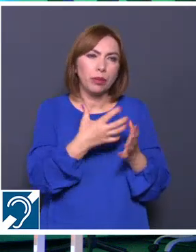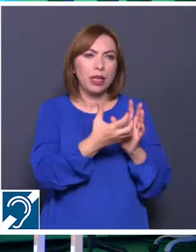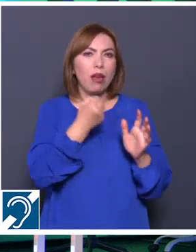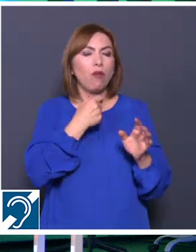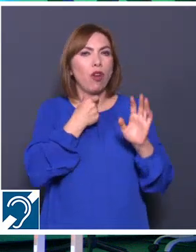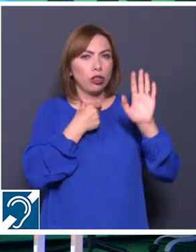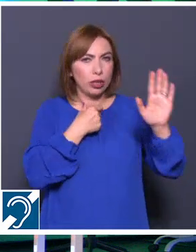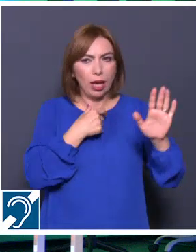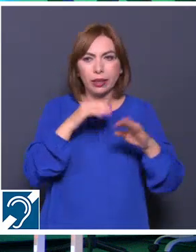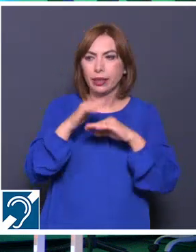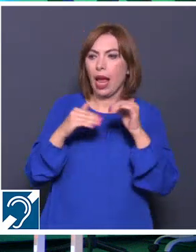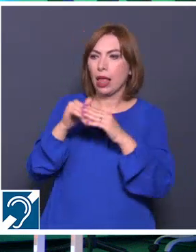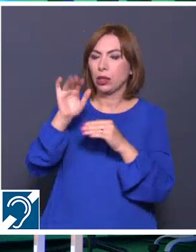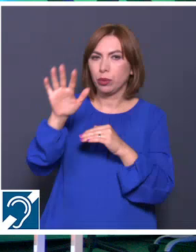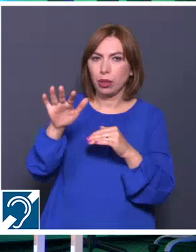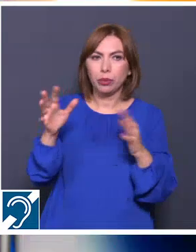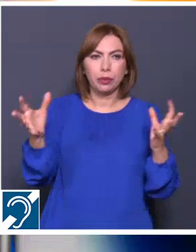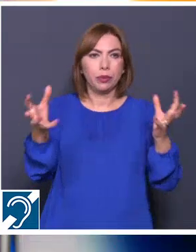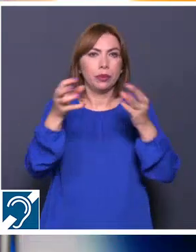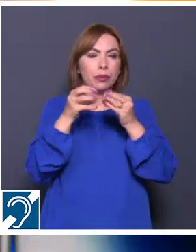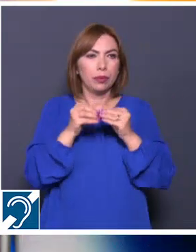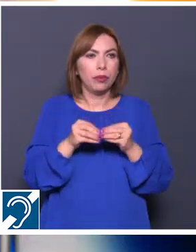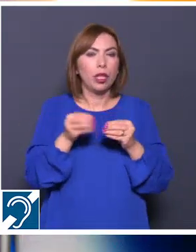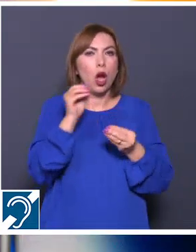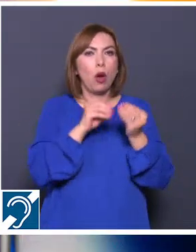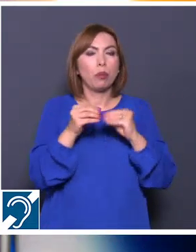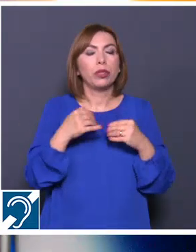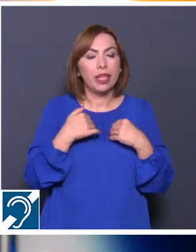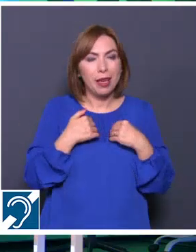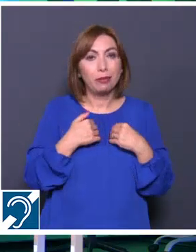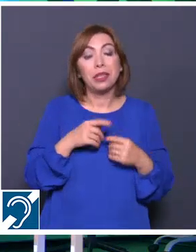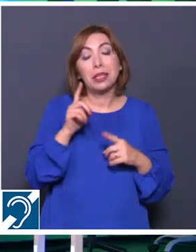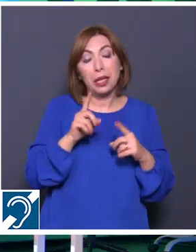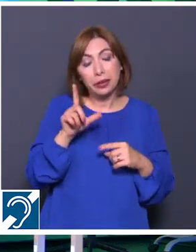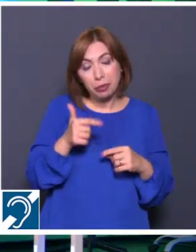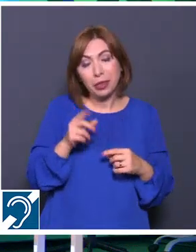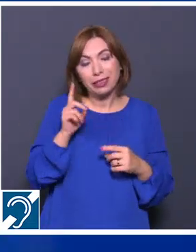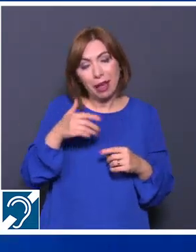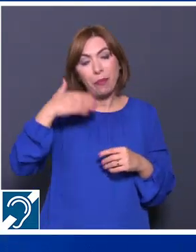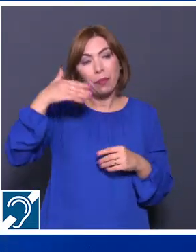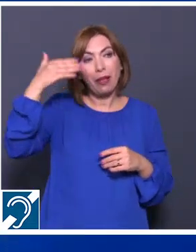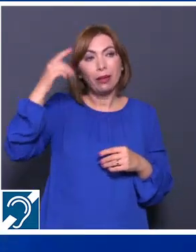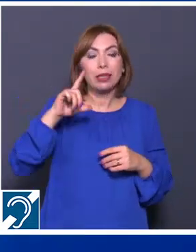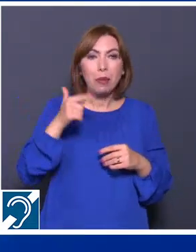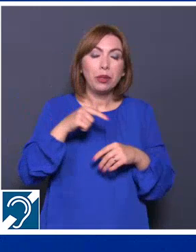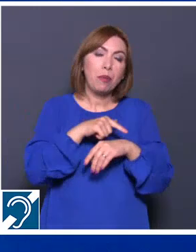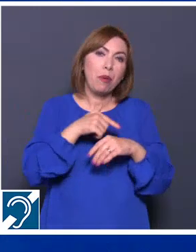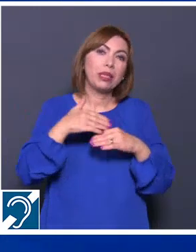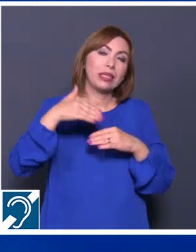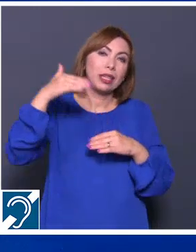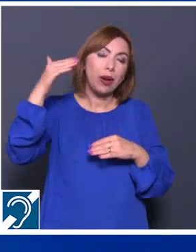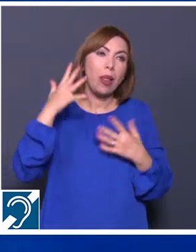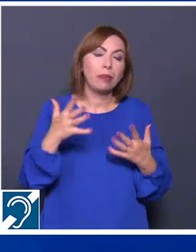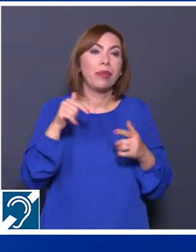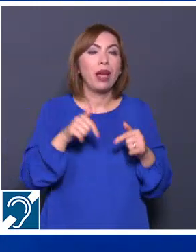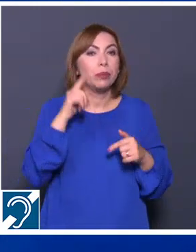ta, iau talentul tău și compun dacă eu ceva. Se poate, da. O să se poată de la un moment dat încolo. Acum,